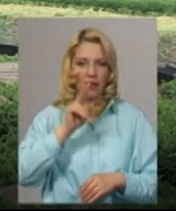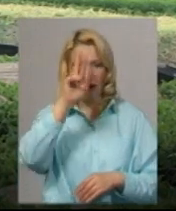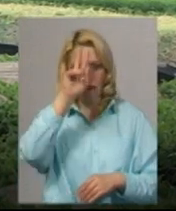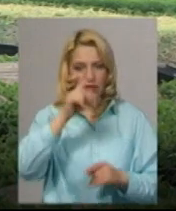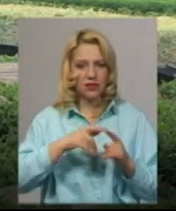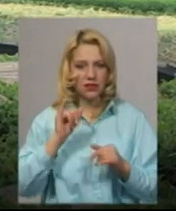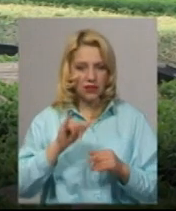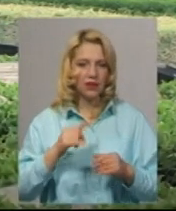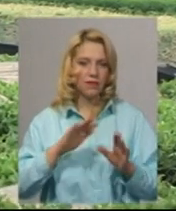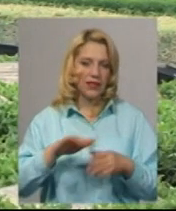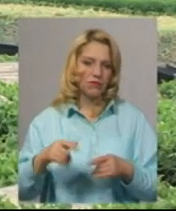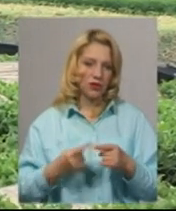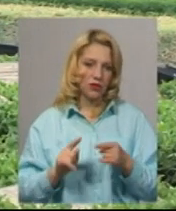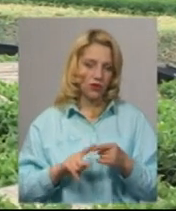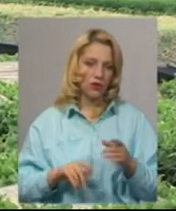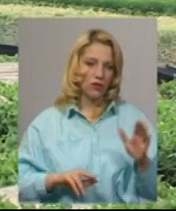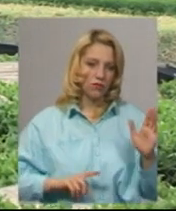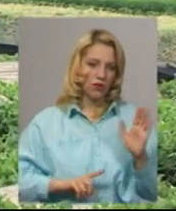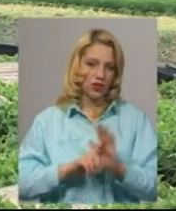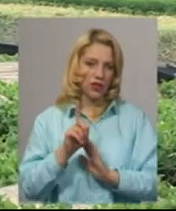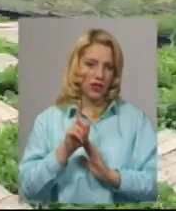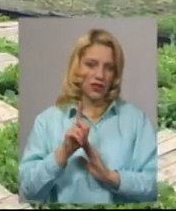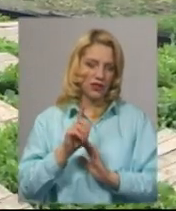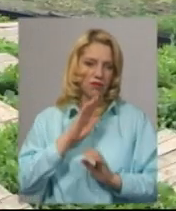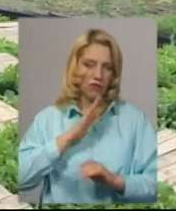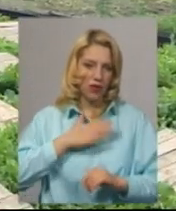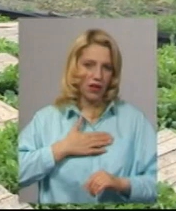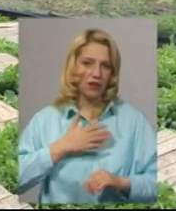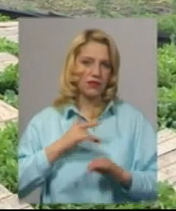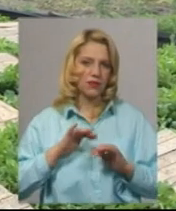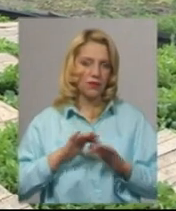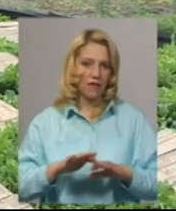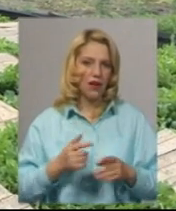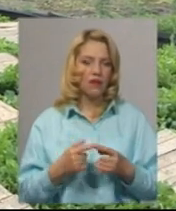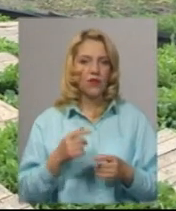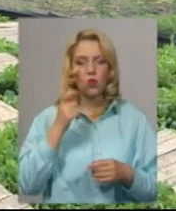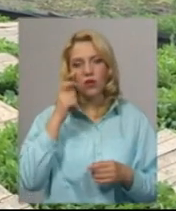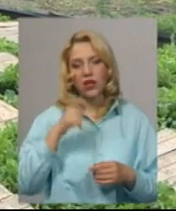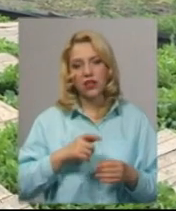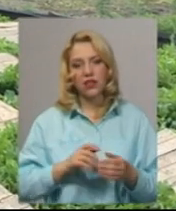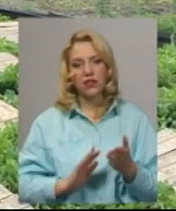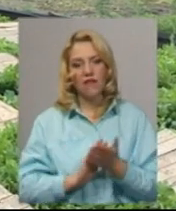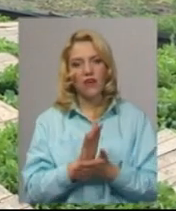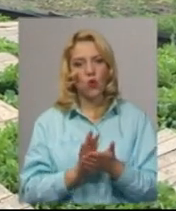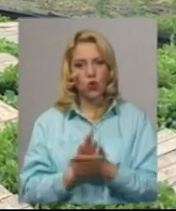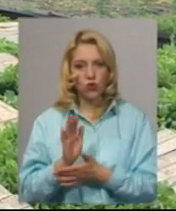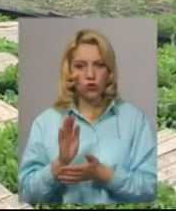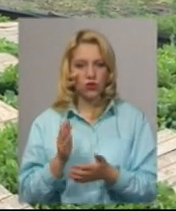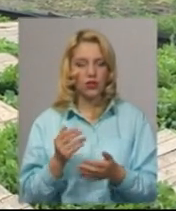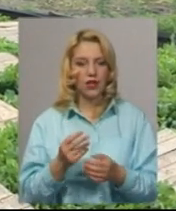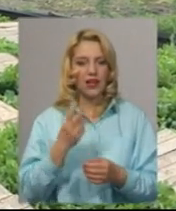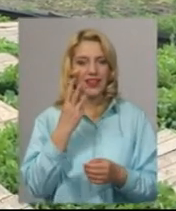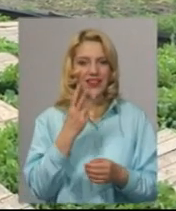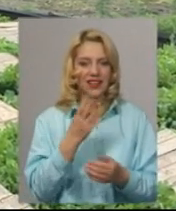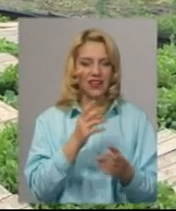саме з цього почалася моя справа. В Україні вирощують три види